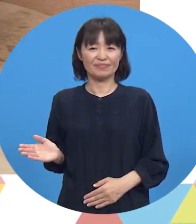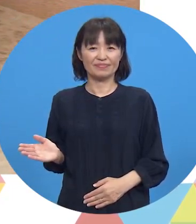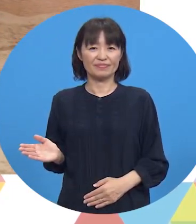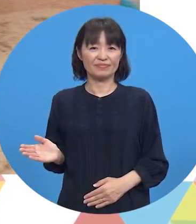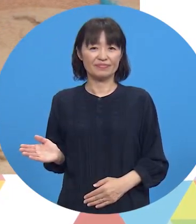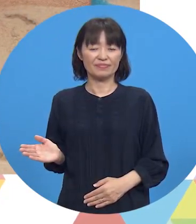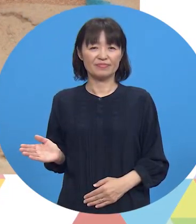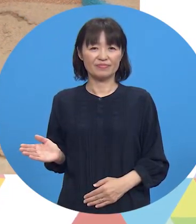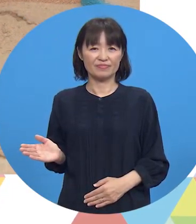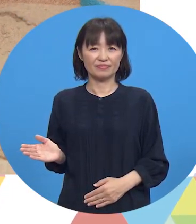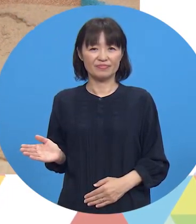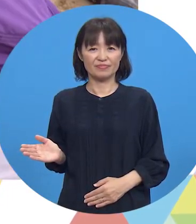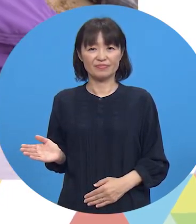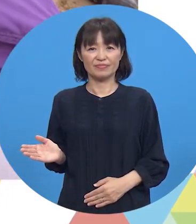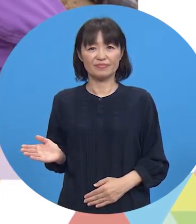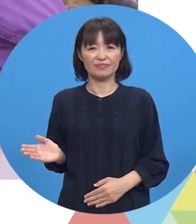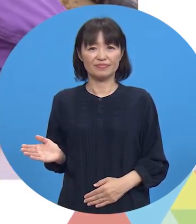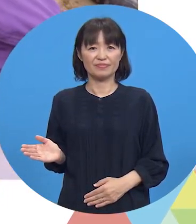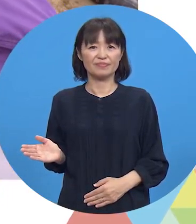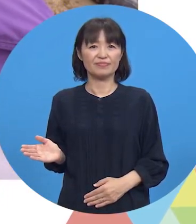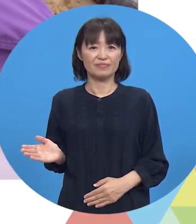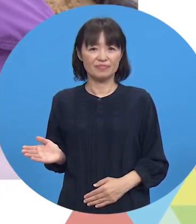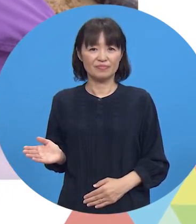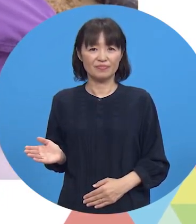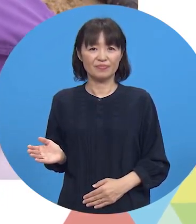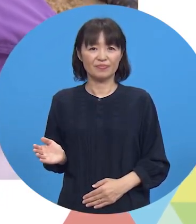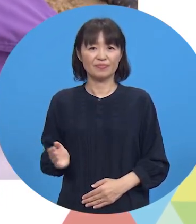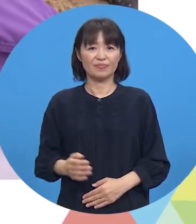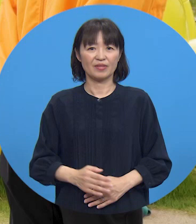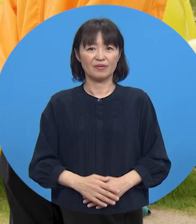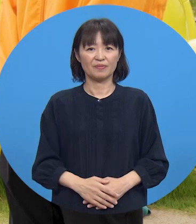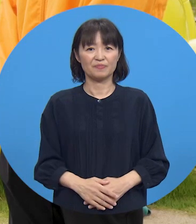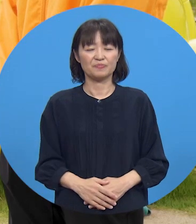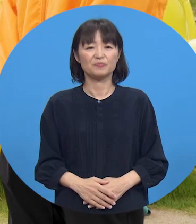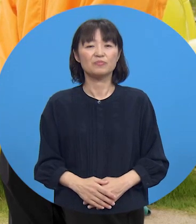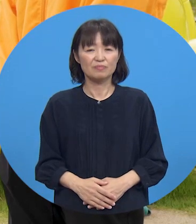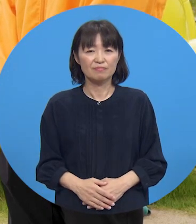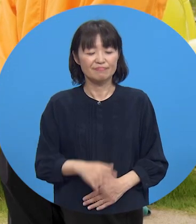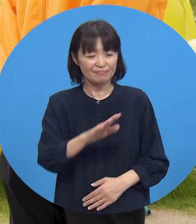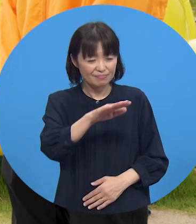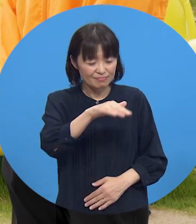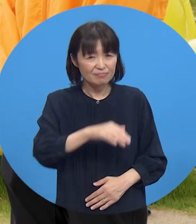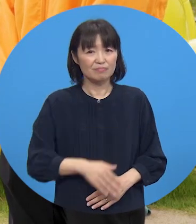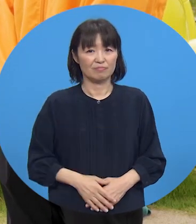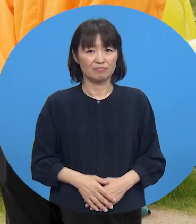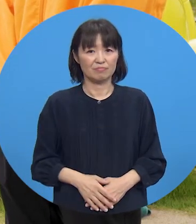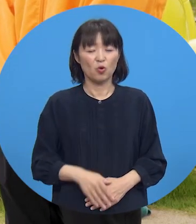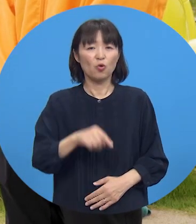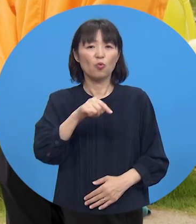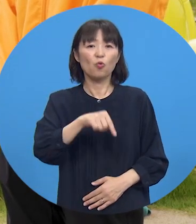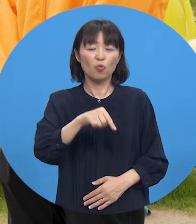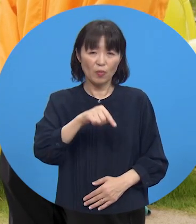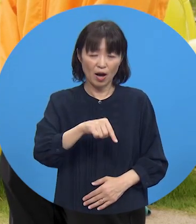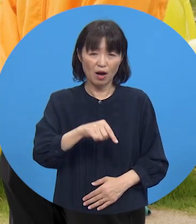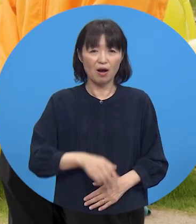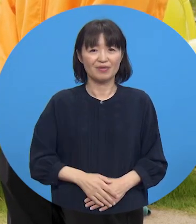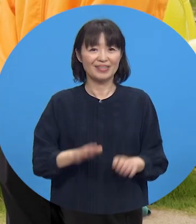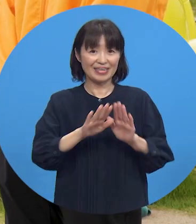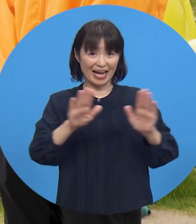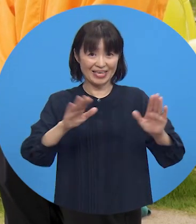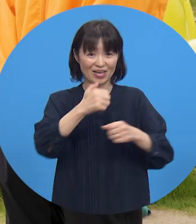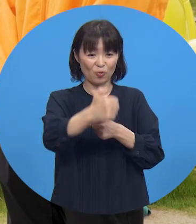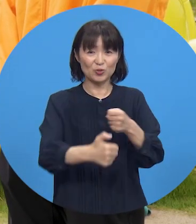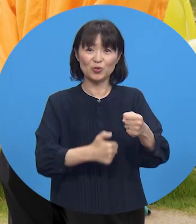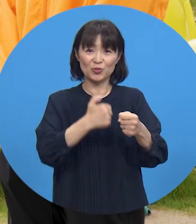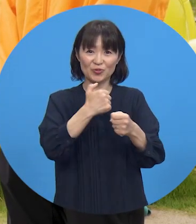サンド公園で砂遊び。 スタッフに聞く。 西崎さん、鳥取砂丘こどもの国開園50